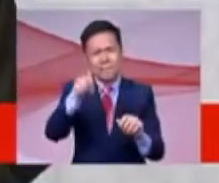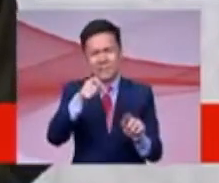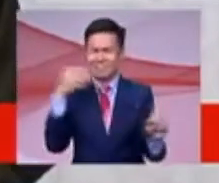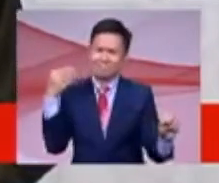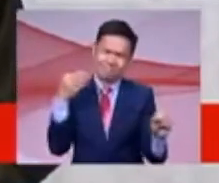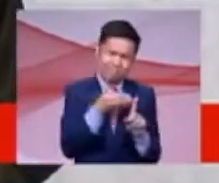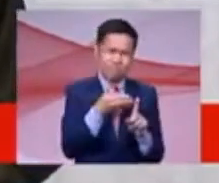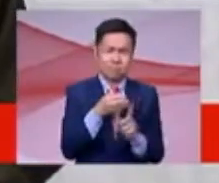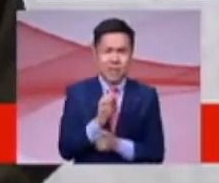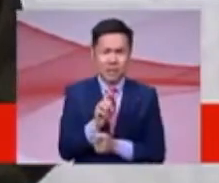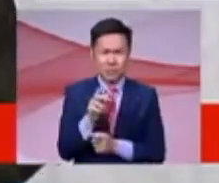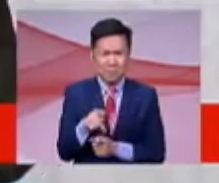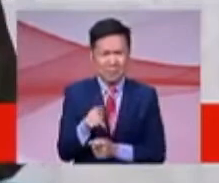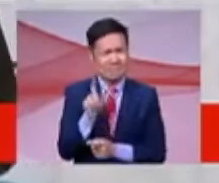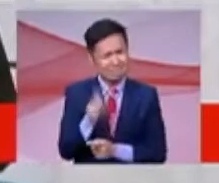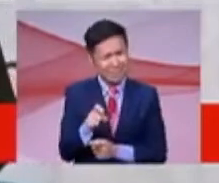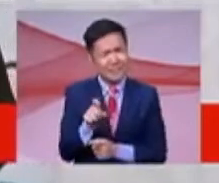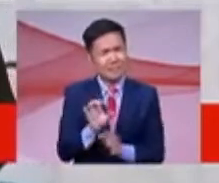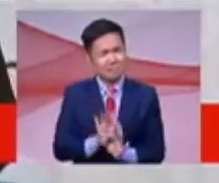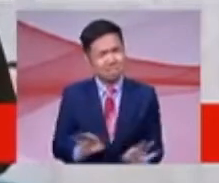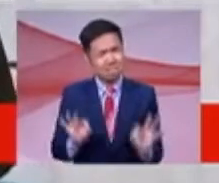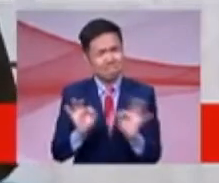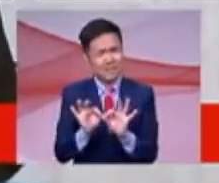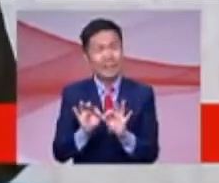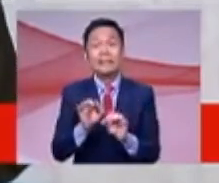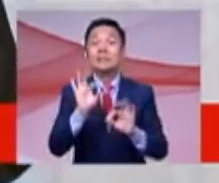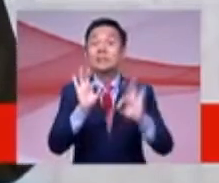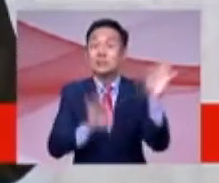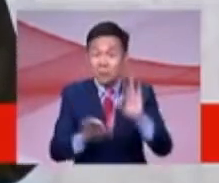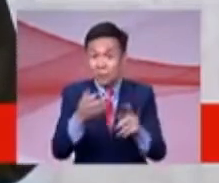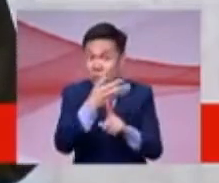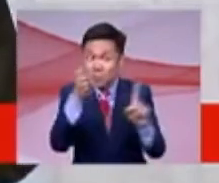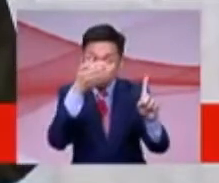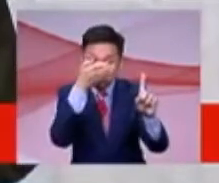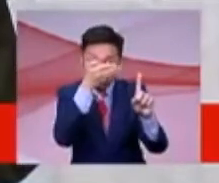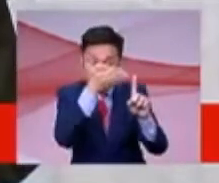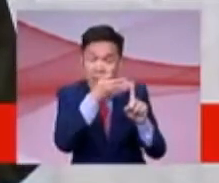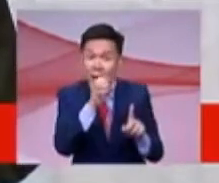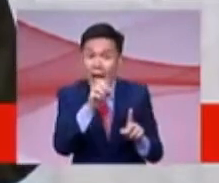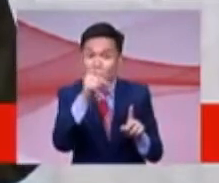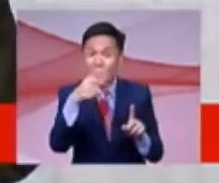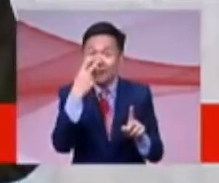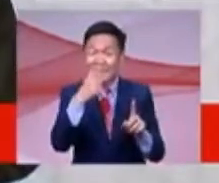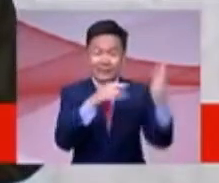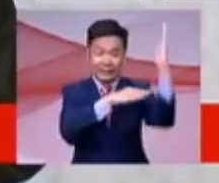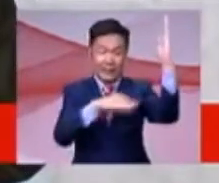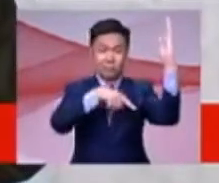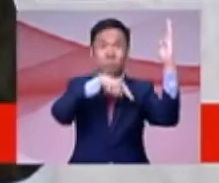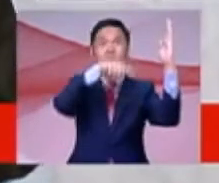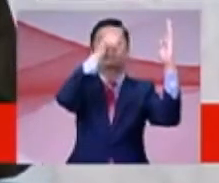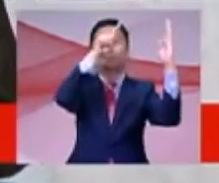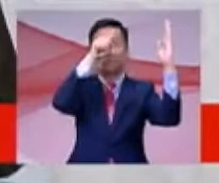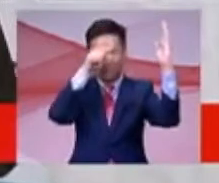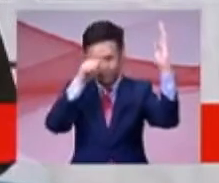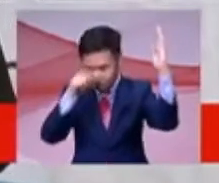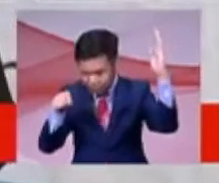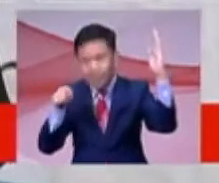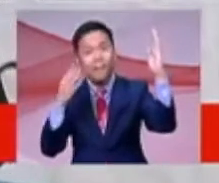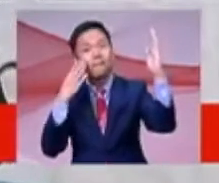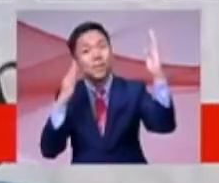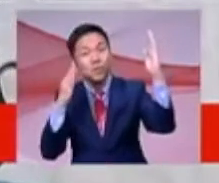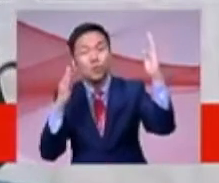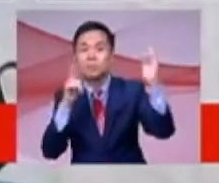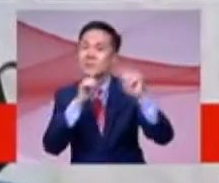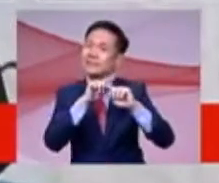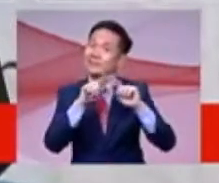kepada SOP. Dan kalau ada kepatuhan, kita akan mengikut unjuran warna biru. Tapi